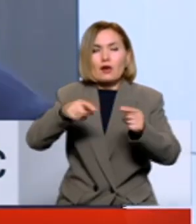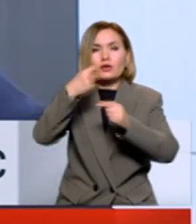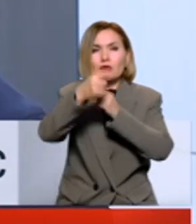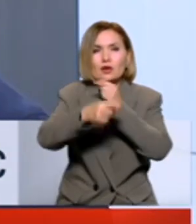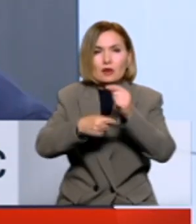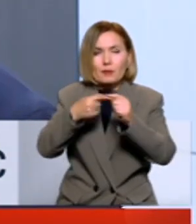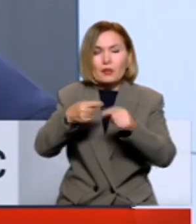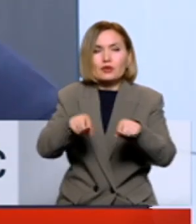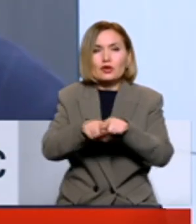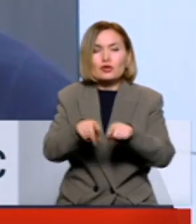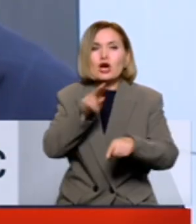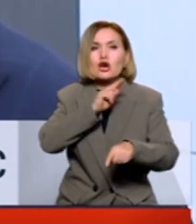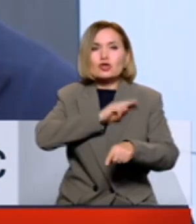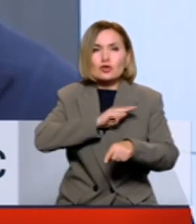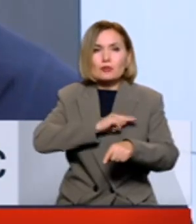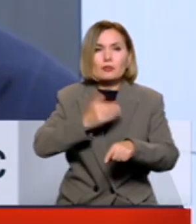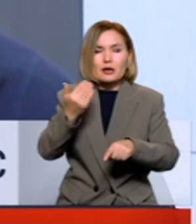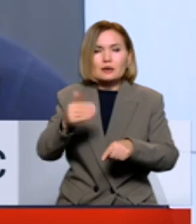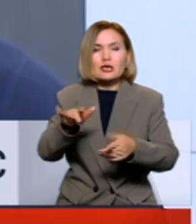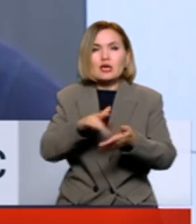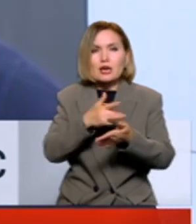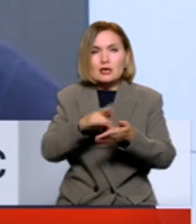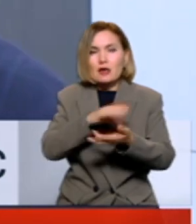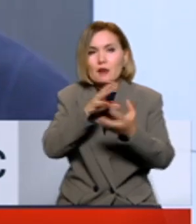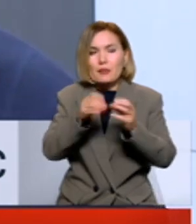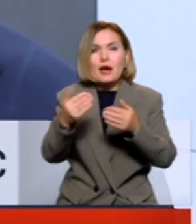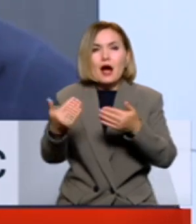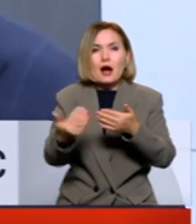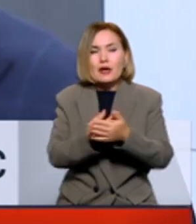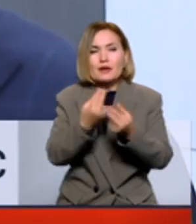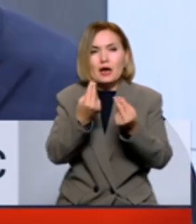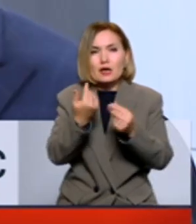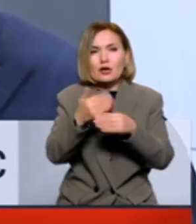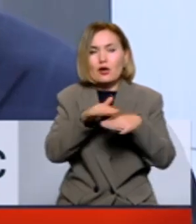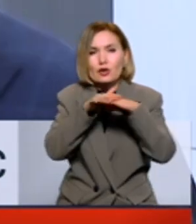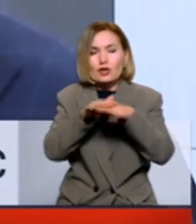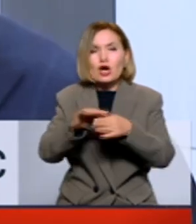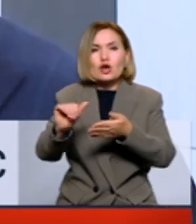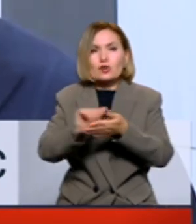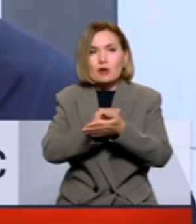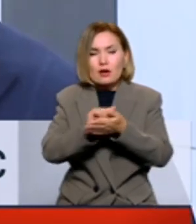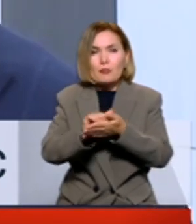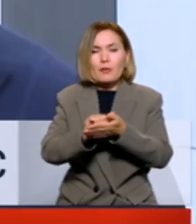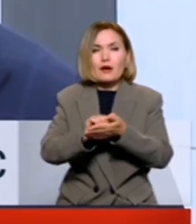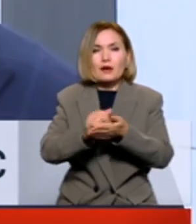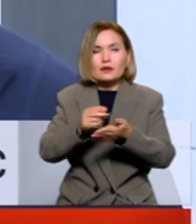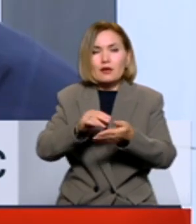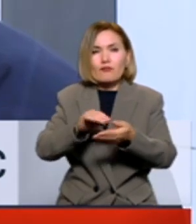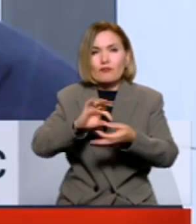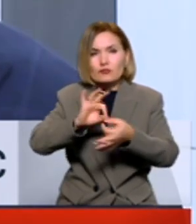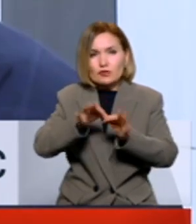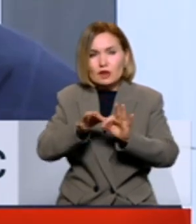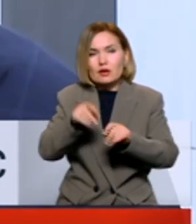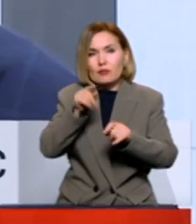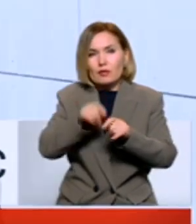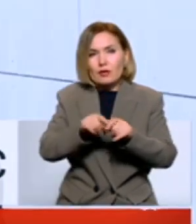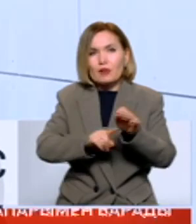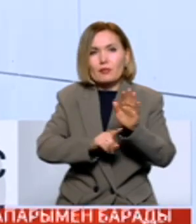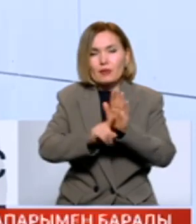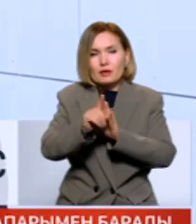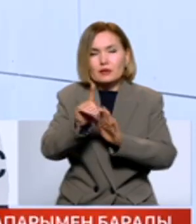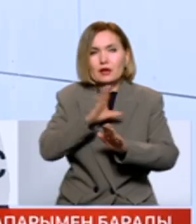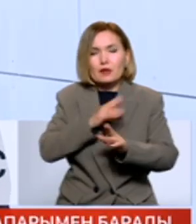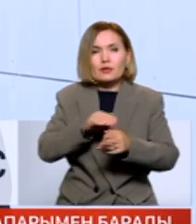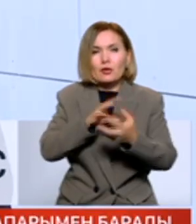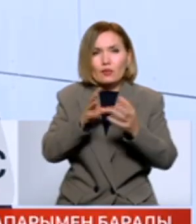жобада қаралмаған жұмыстарды есепке ала отырып қайта жобалық сметалық жұмыстарды қайта қарау болды.